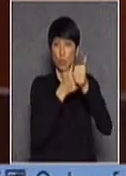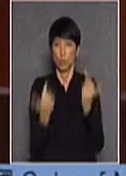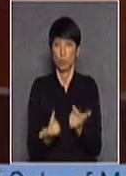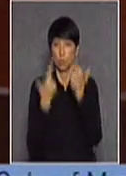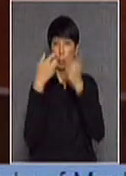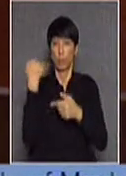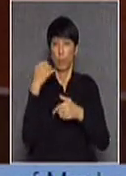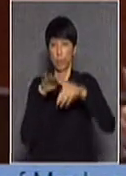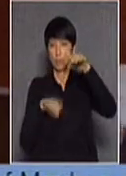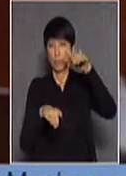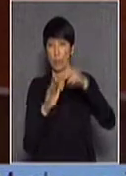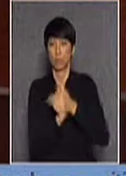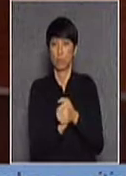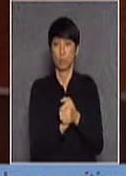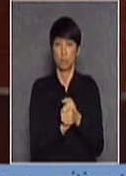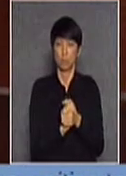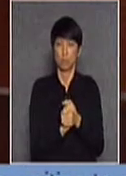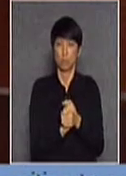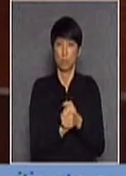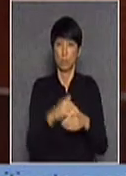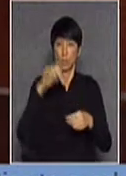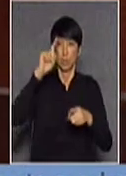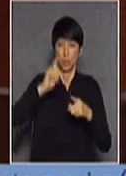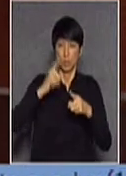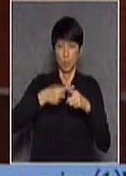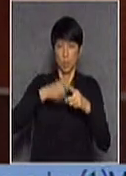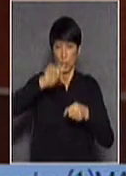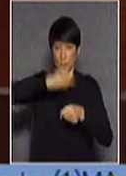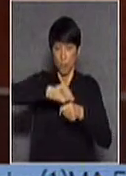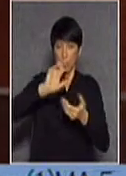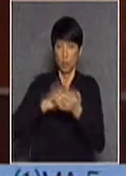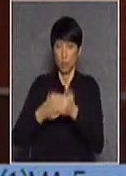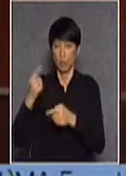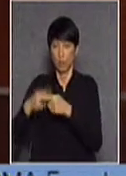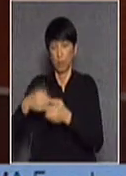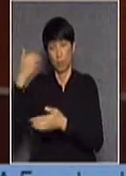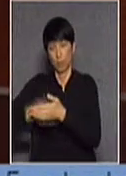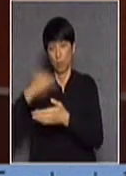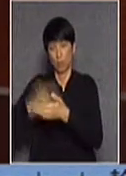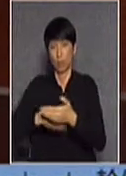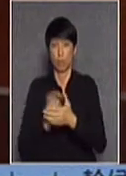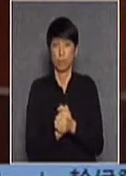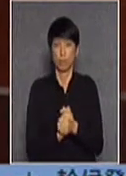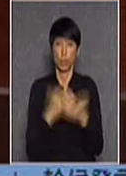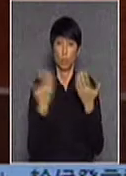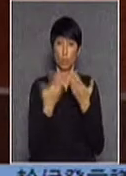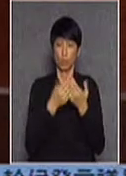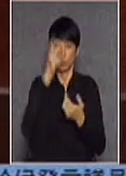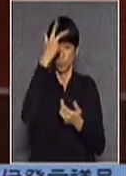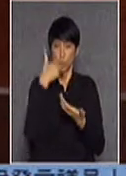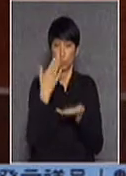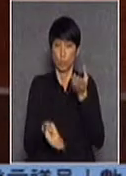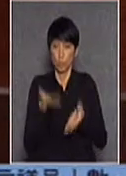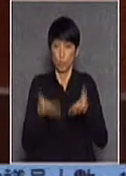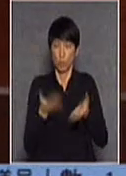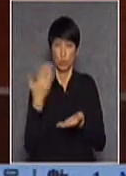打工仔的薪酬是明加實減。根據香港統計處的數據，比較各行業在今年和